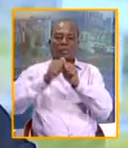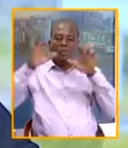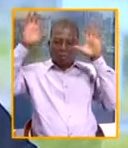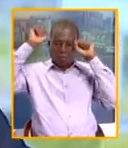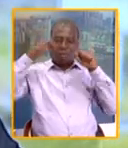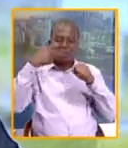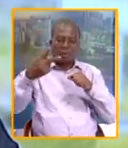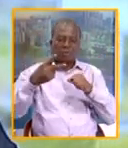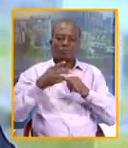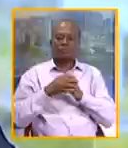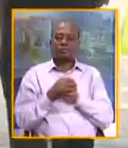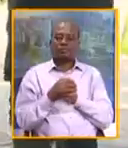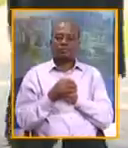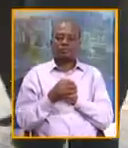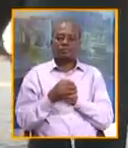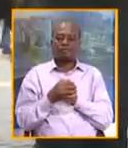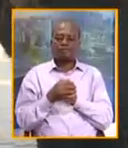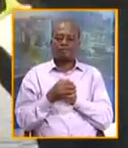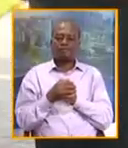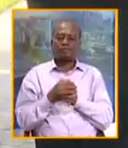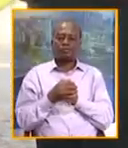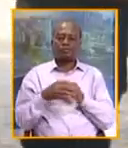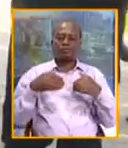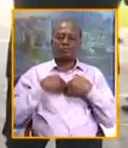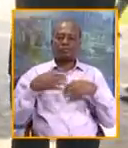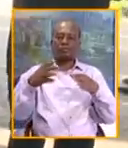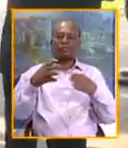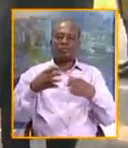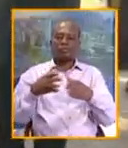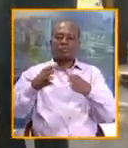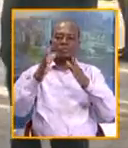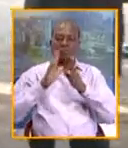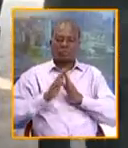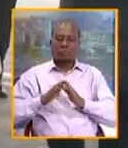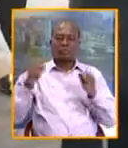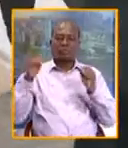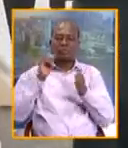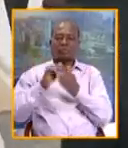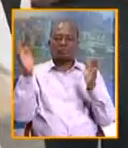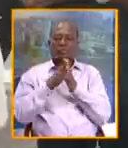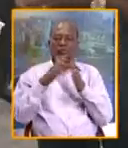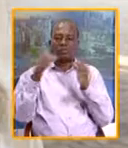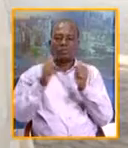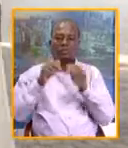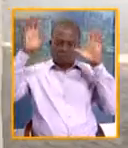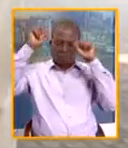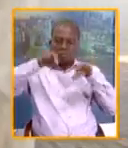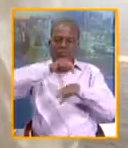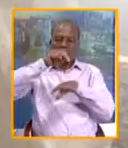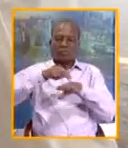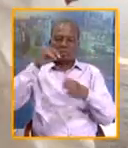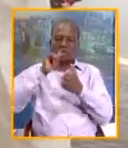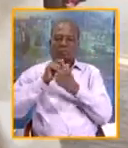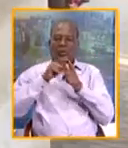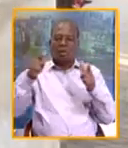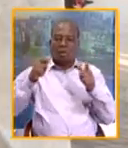cocody viviana et mais ayant sollicité cette rencontre avec le président de la république alassane ouattara c'est une